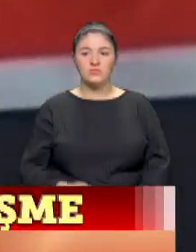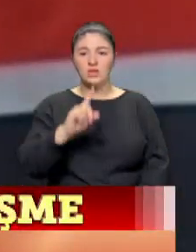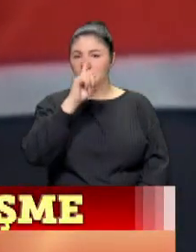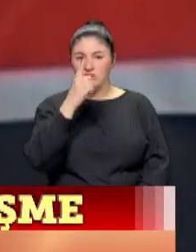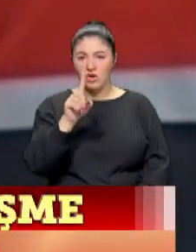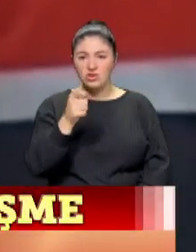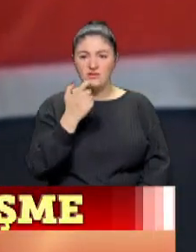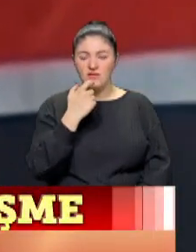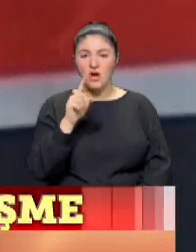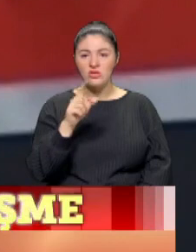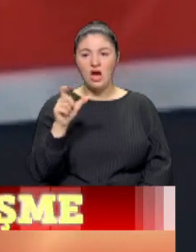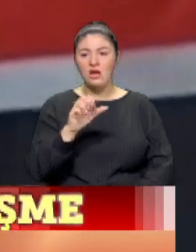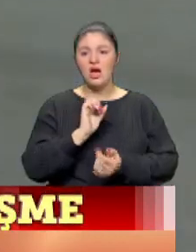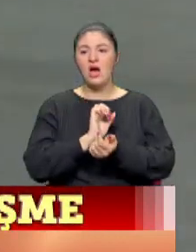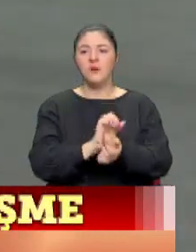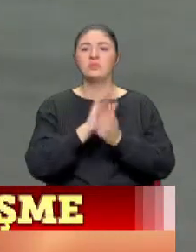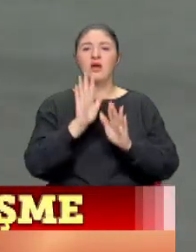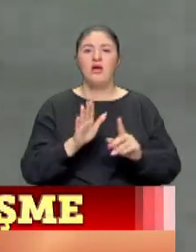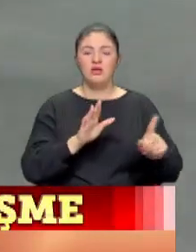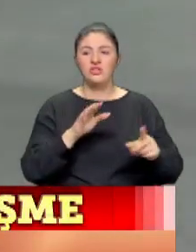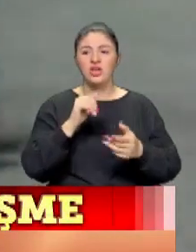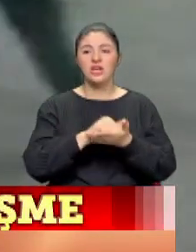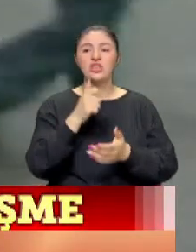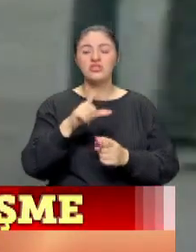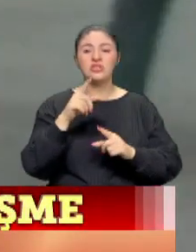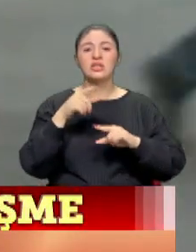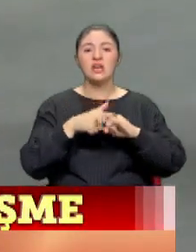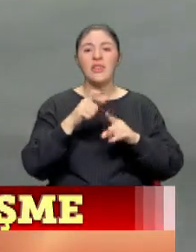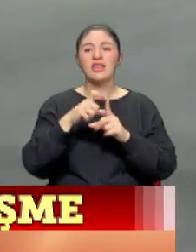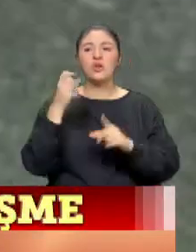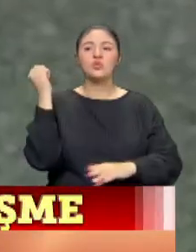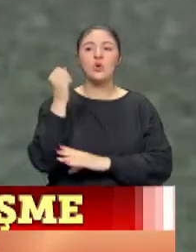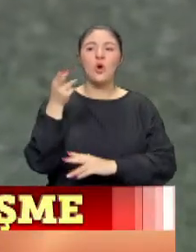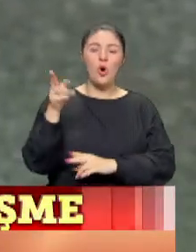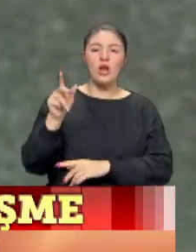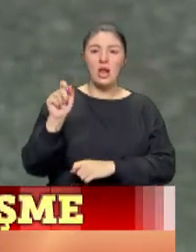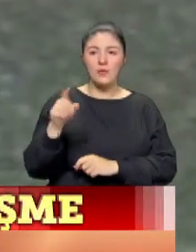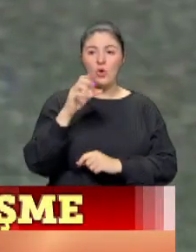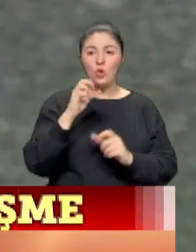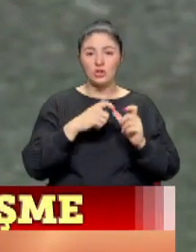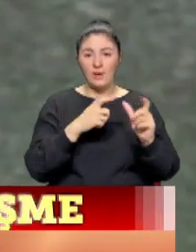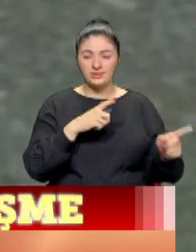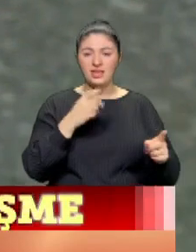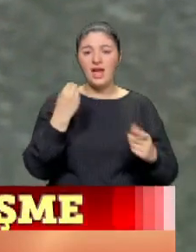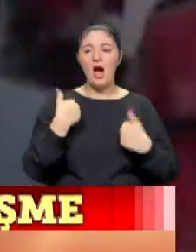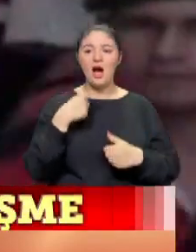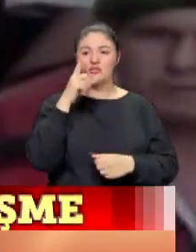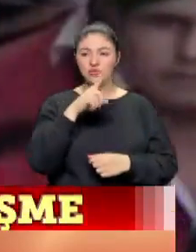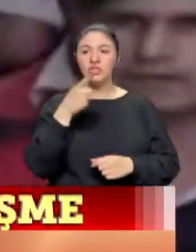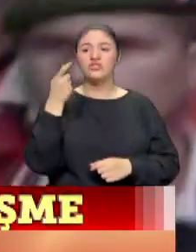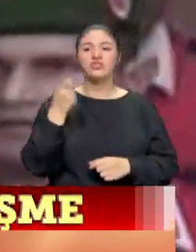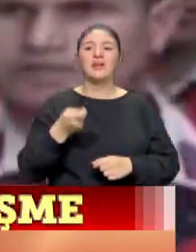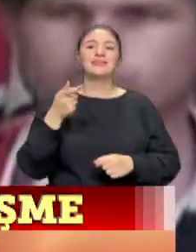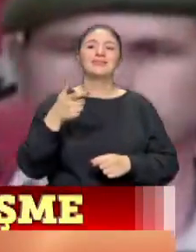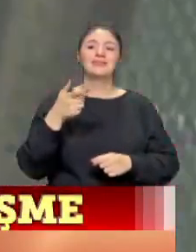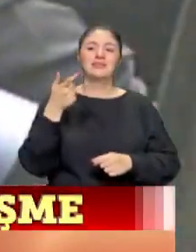Sadece 16 yıl 10 ay cezaevinde kaldı. Gazeteci Hrant Dink'i suikastla öldüren o gün Samast, iyi halinden dolayı koşullu